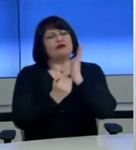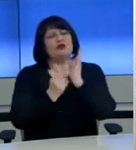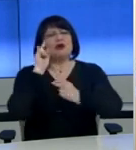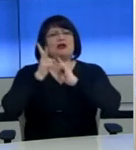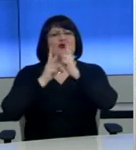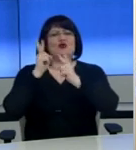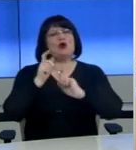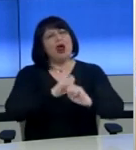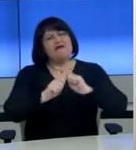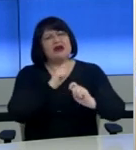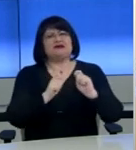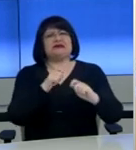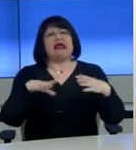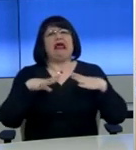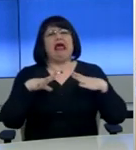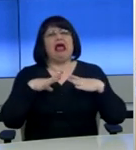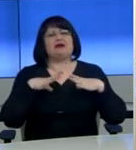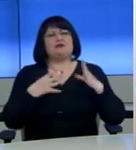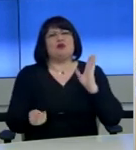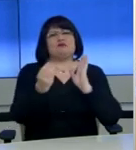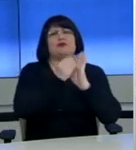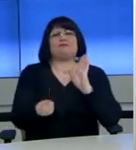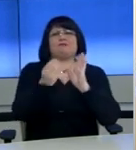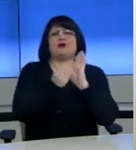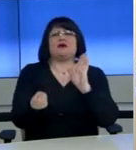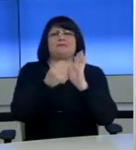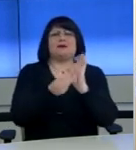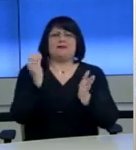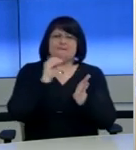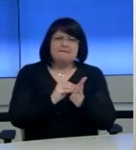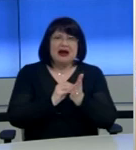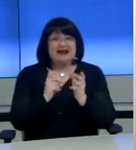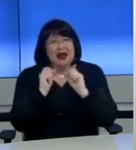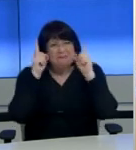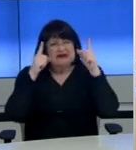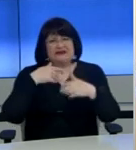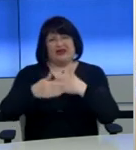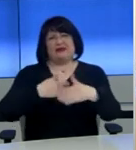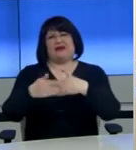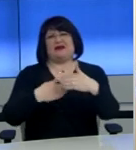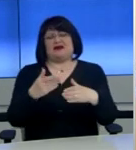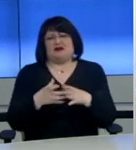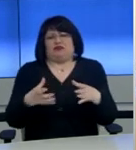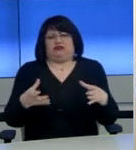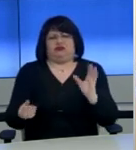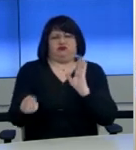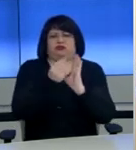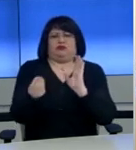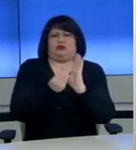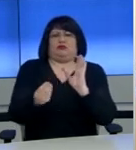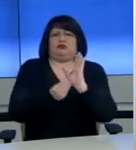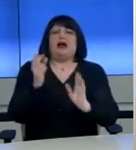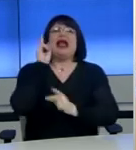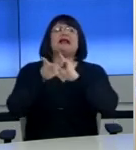το κατασκευάσετε. Θα το διευρύνετε σε μια, επαναλαμβάνω, πρωτοφανή διαδικασία διεύρυνσης και θα το